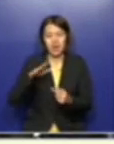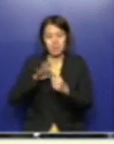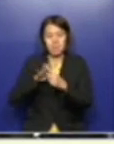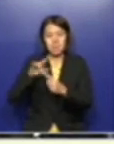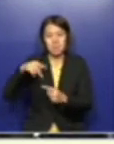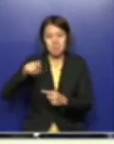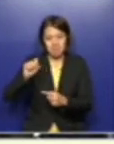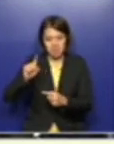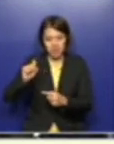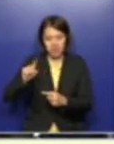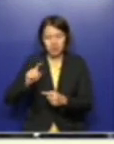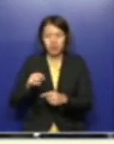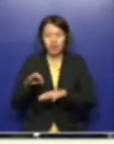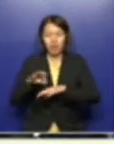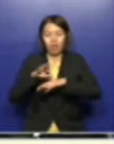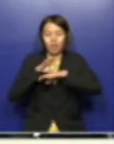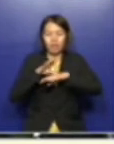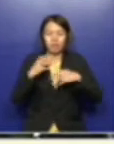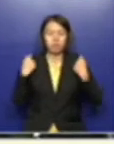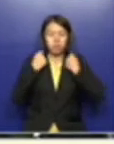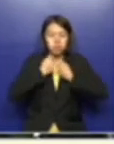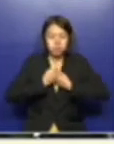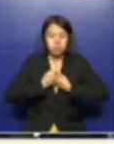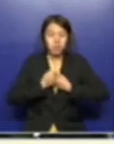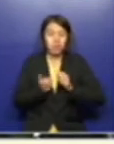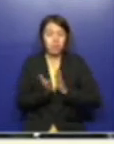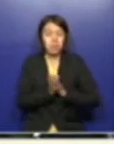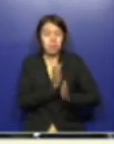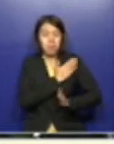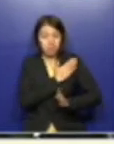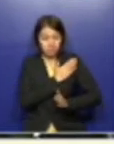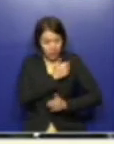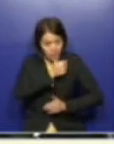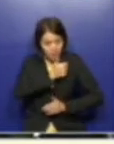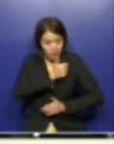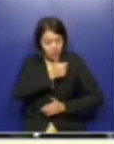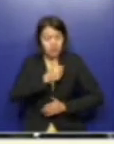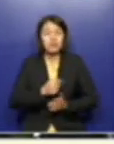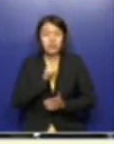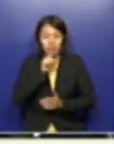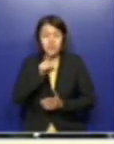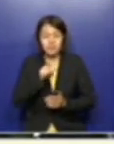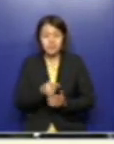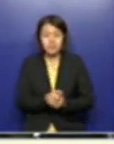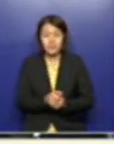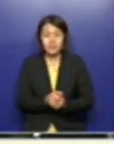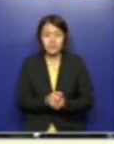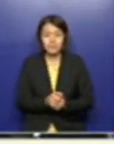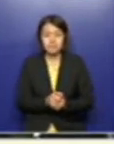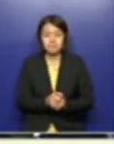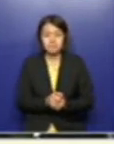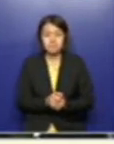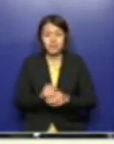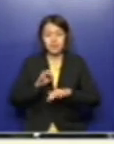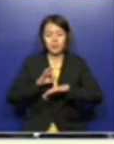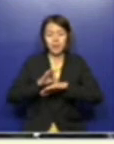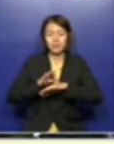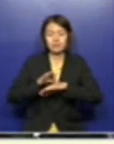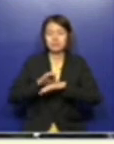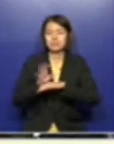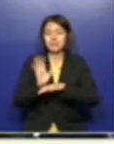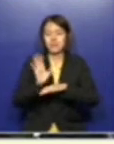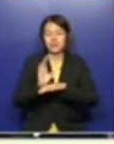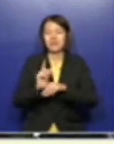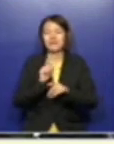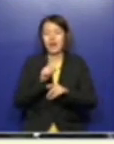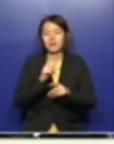ารถกลับมาครองไตรจีวรได้หรือไม่ไม่ได้ประสงค์ที่จะสอบถามเรื่องสมณศักดิ ์ ซึ่งเป็นอีกเรื่องหนึ่งให้เป็